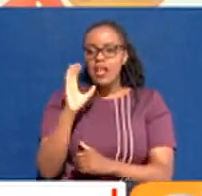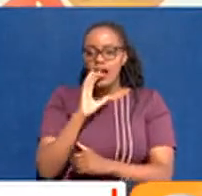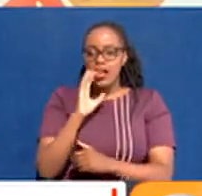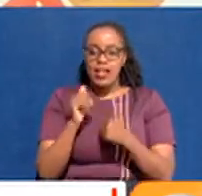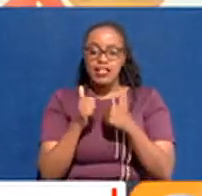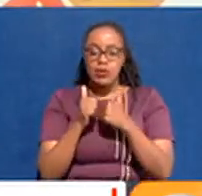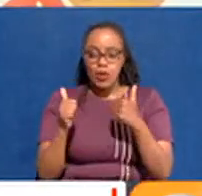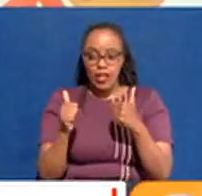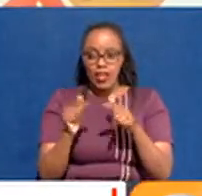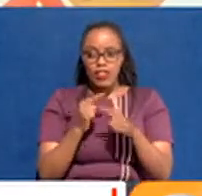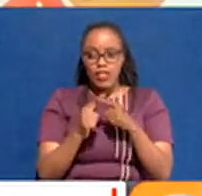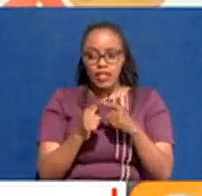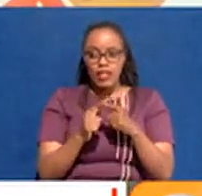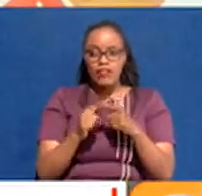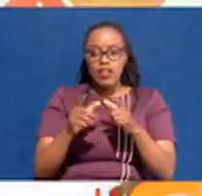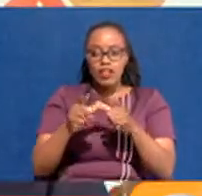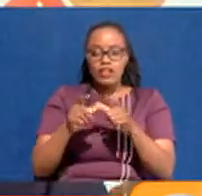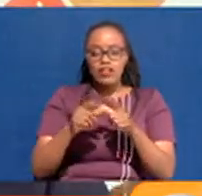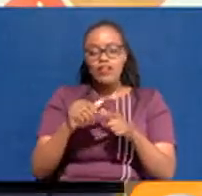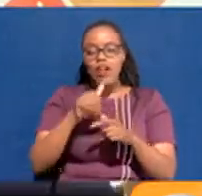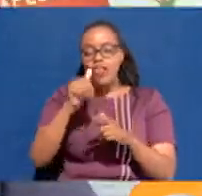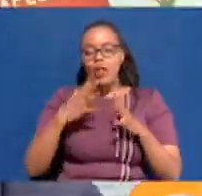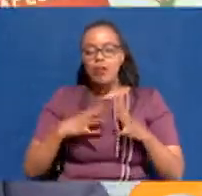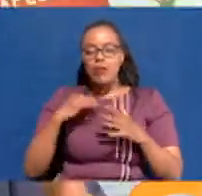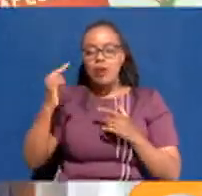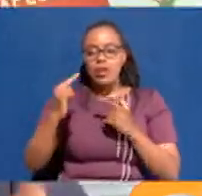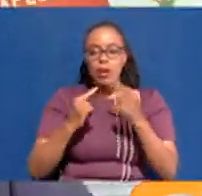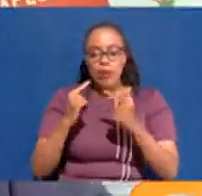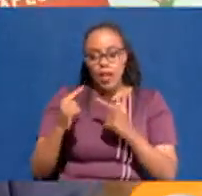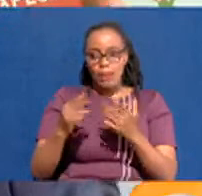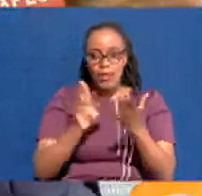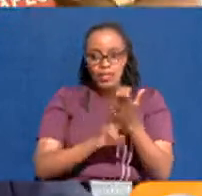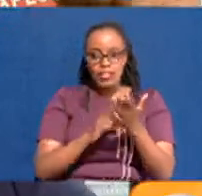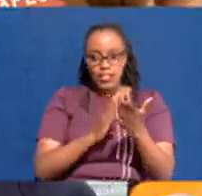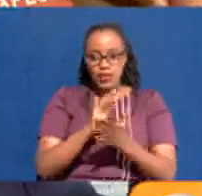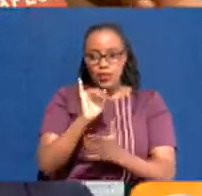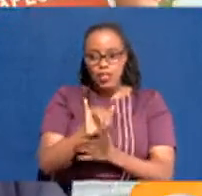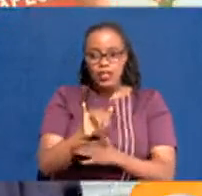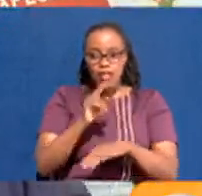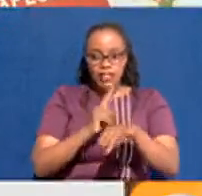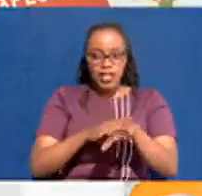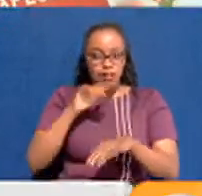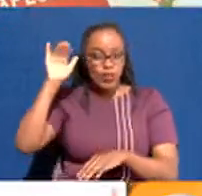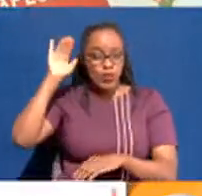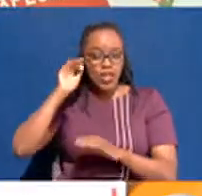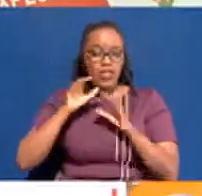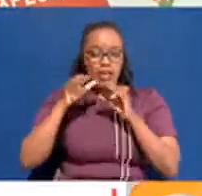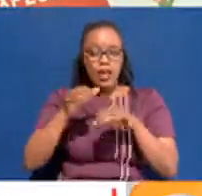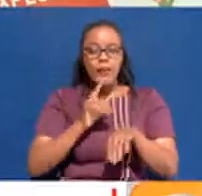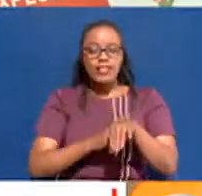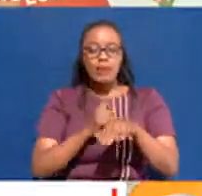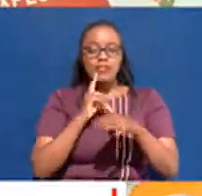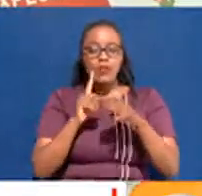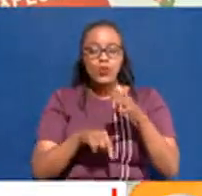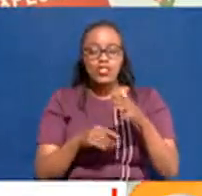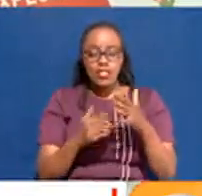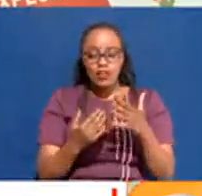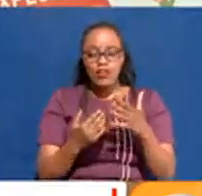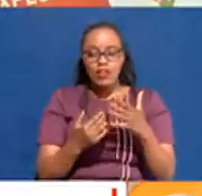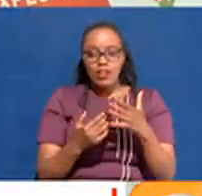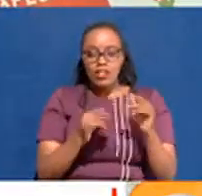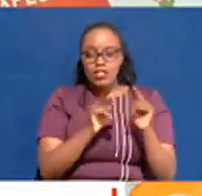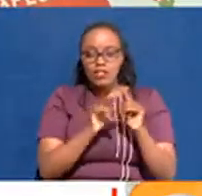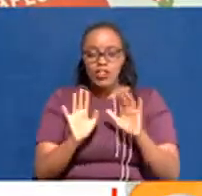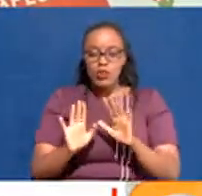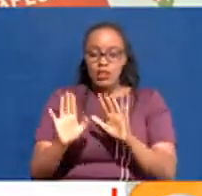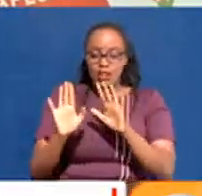vilivyo, basi naye kunipatia referrals wengine. Na ndio maana unaposikia kampuni inaposema ya kwamba noma